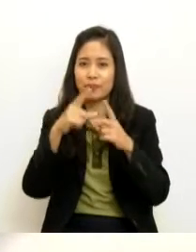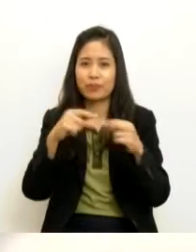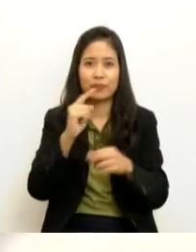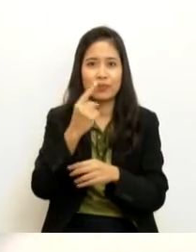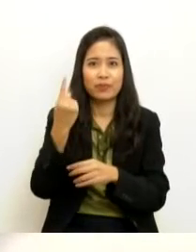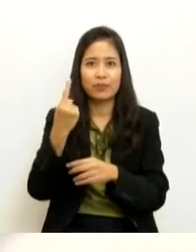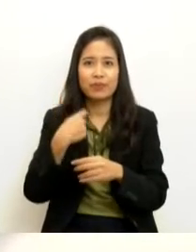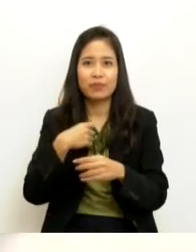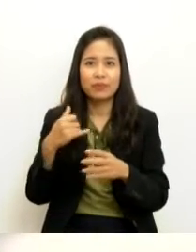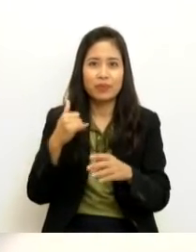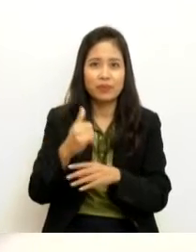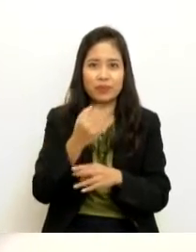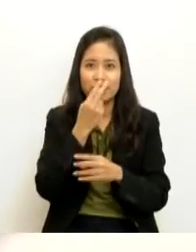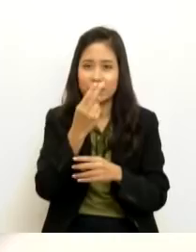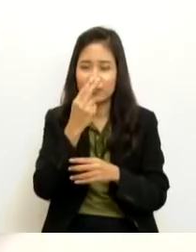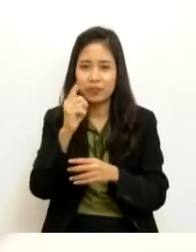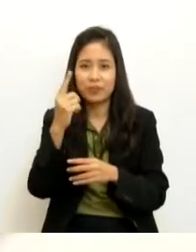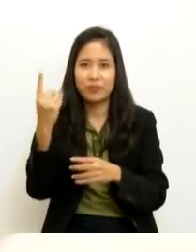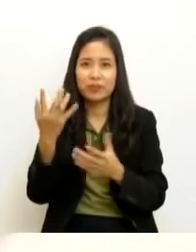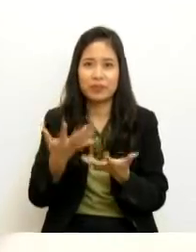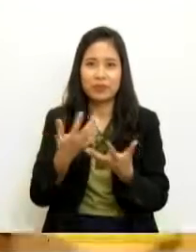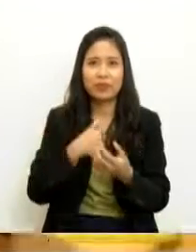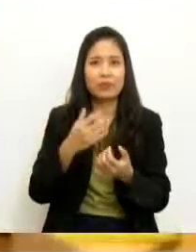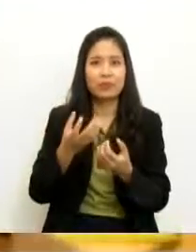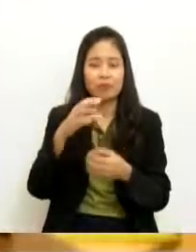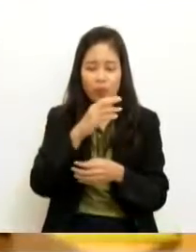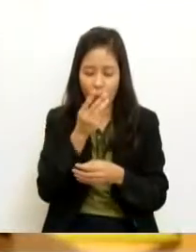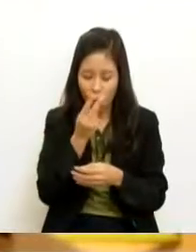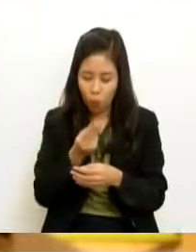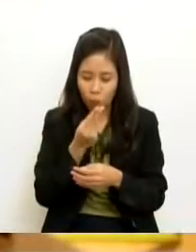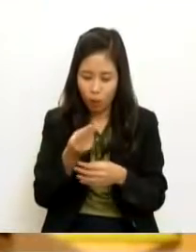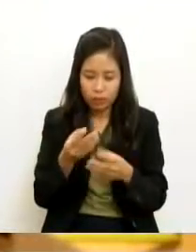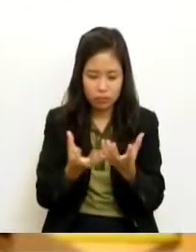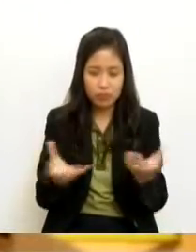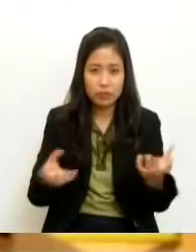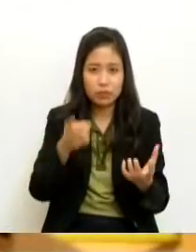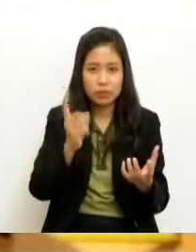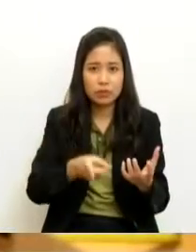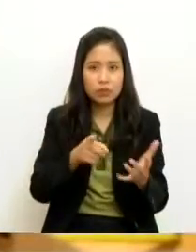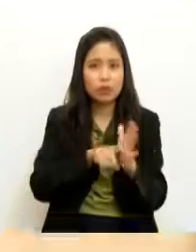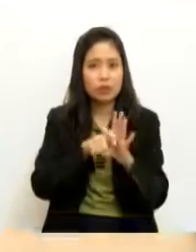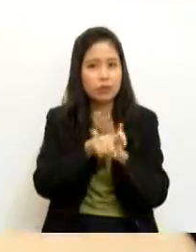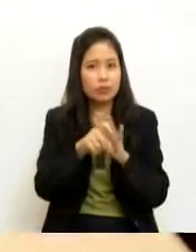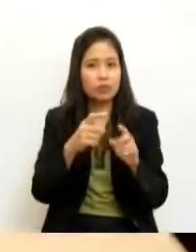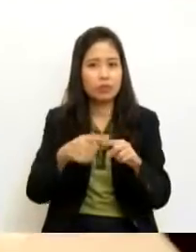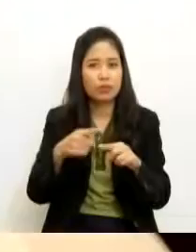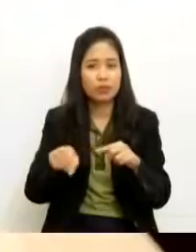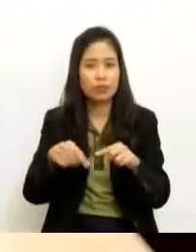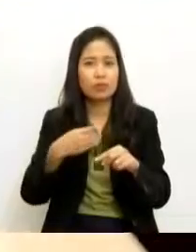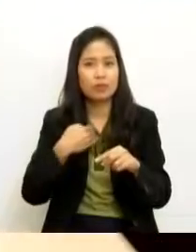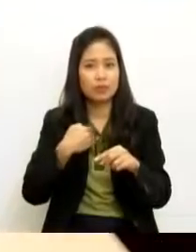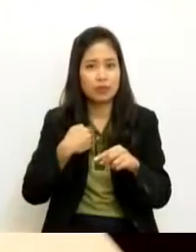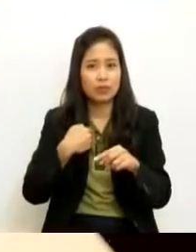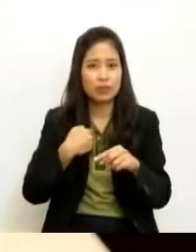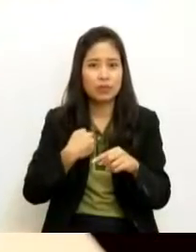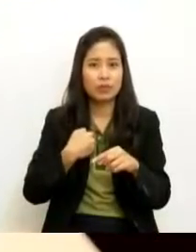ไม่ค่อยได้เห็นแบบตัวหนอนไหมรู้สึกได้จับเนื้อผ้าไหมก่อนทอแล้วดูเนื้อดูไม่คิดว่าจะตักหนอน